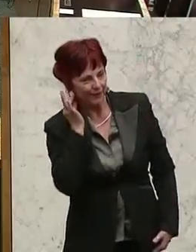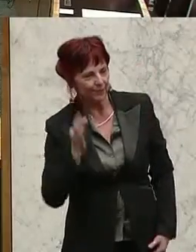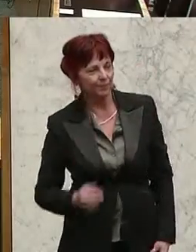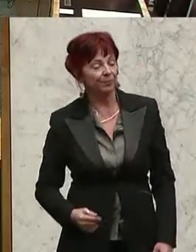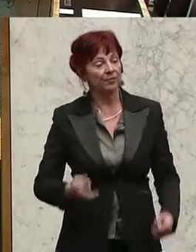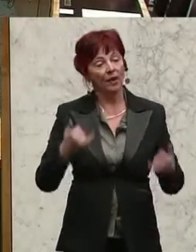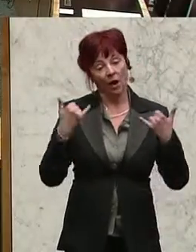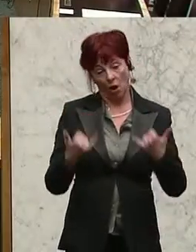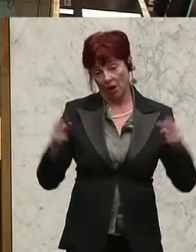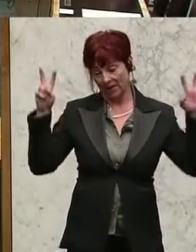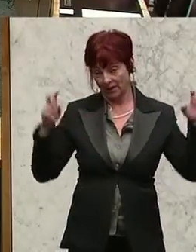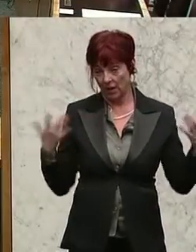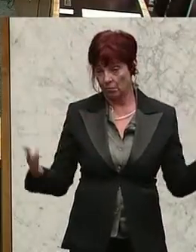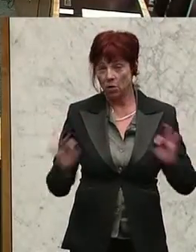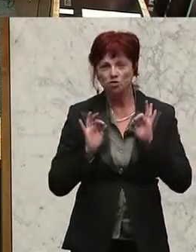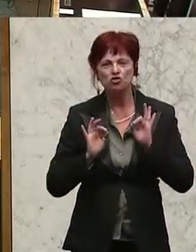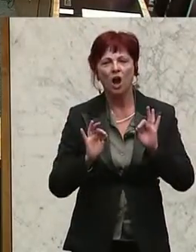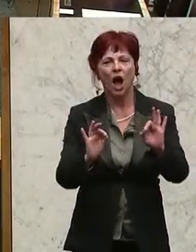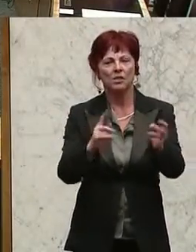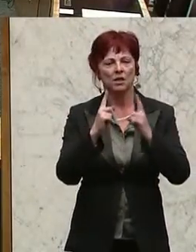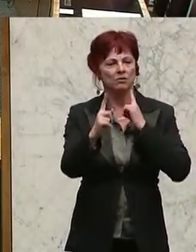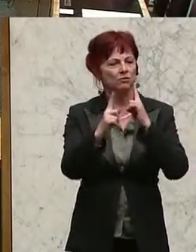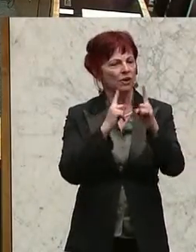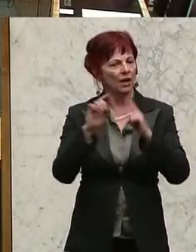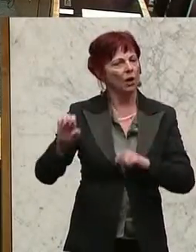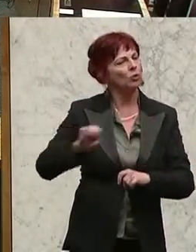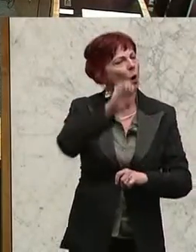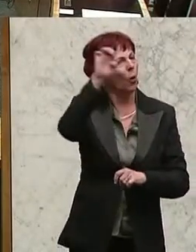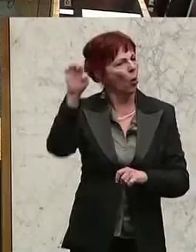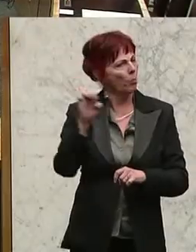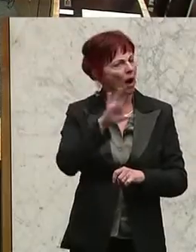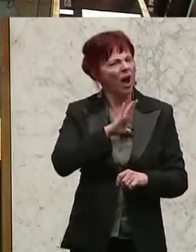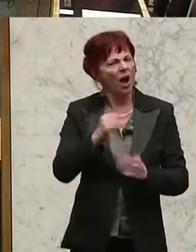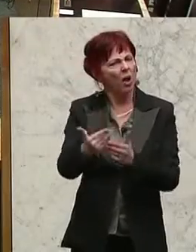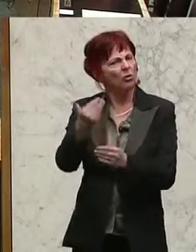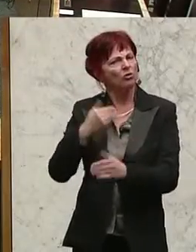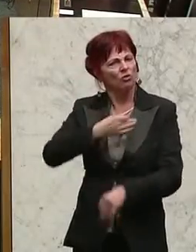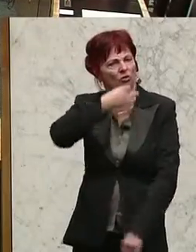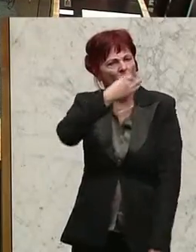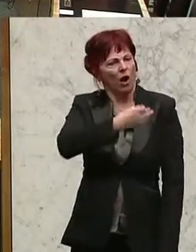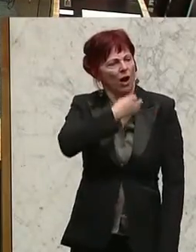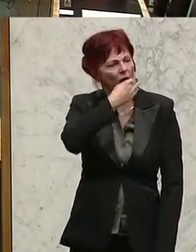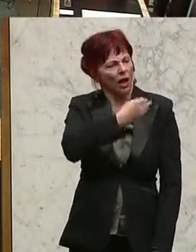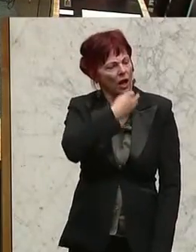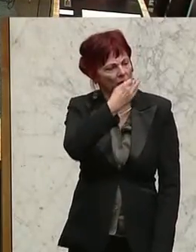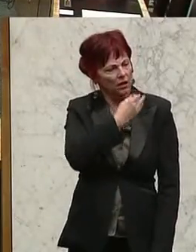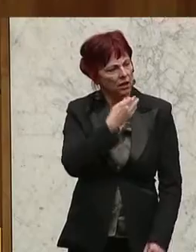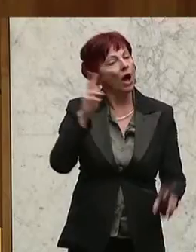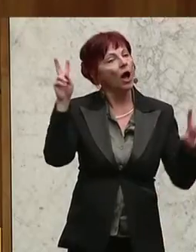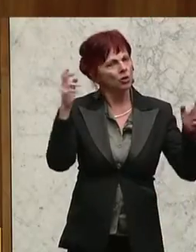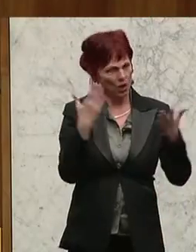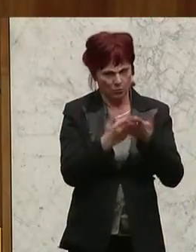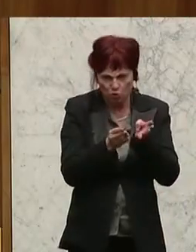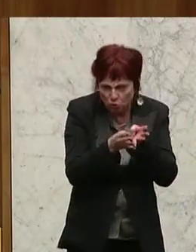heute das Thema der Straßenverkehr und Europa. Die Vorredner und Rednerinnen haben hier das Thema recht